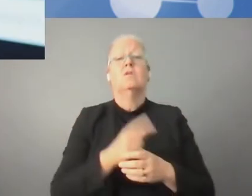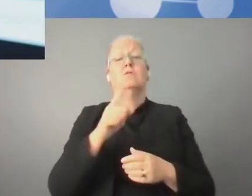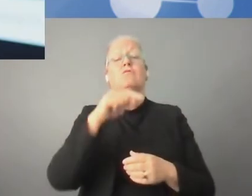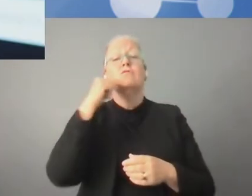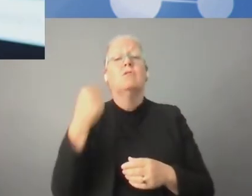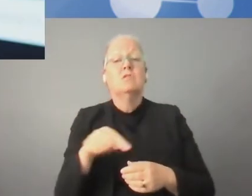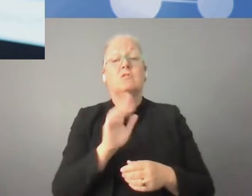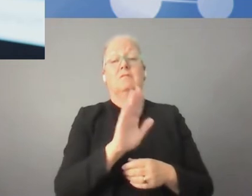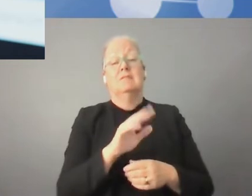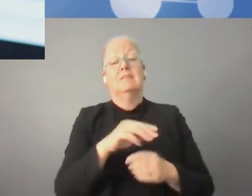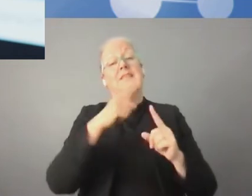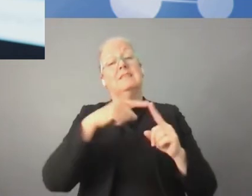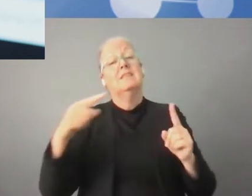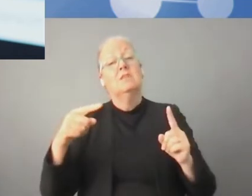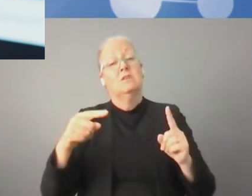使用